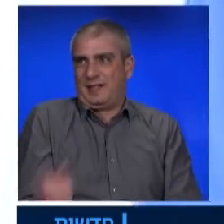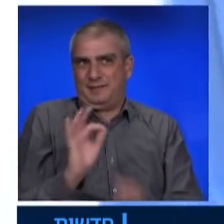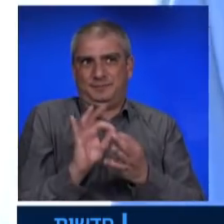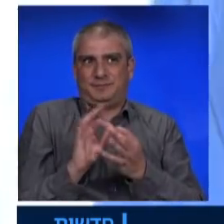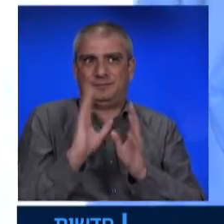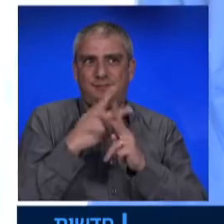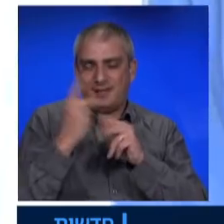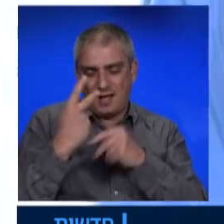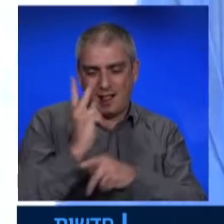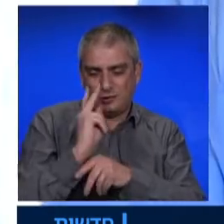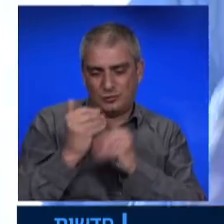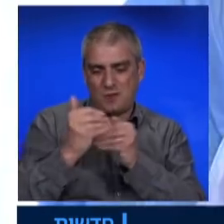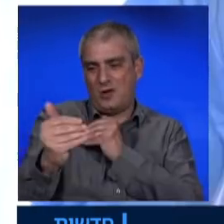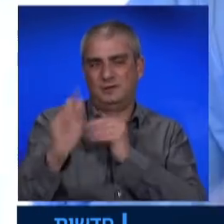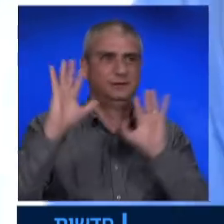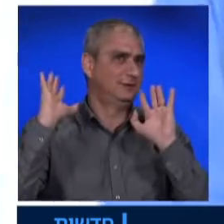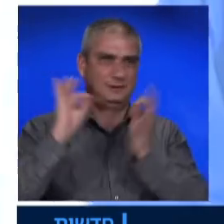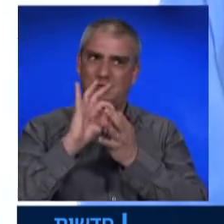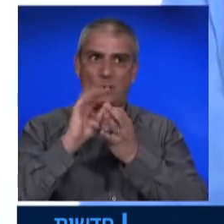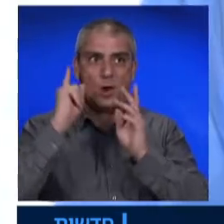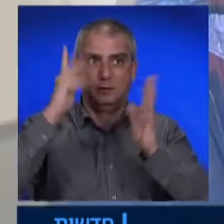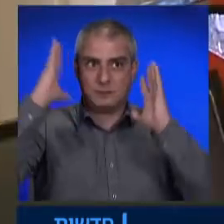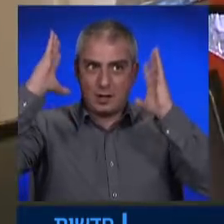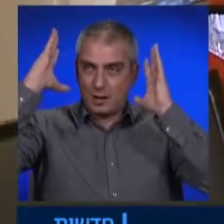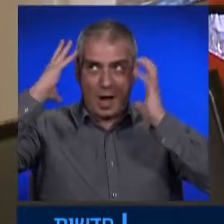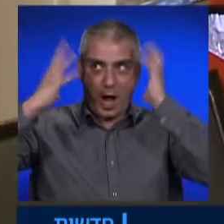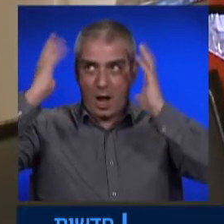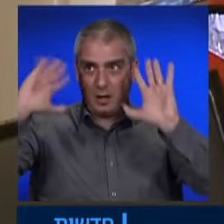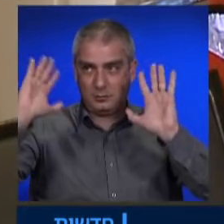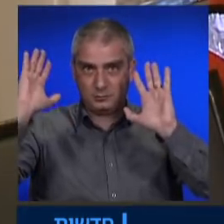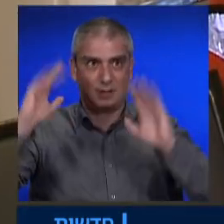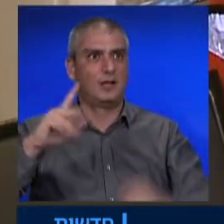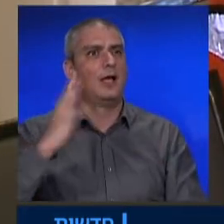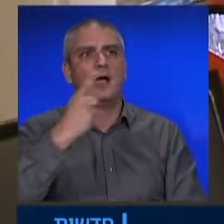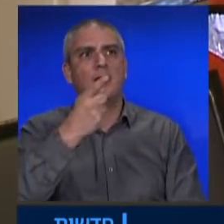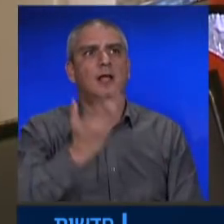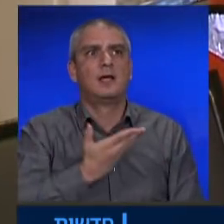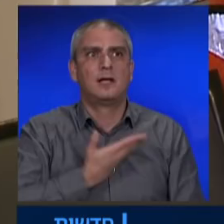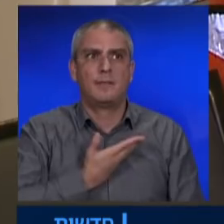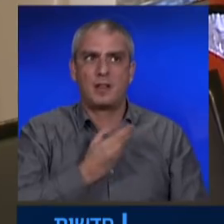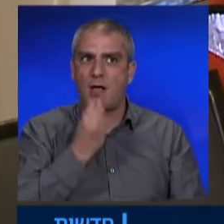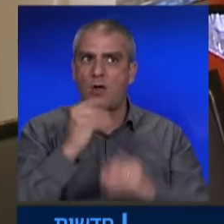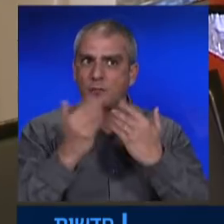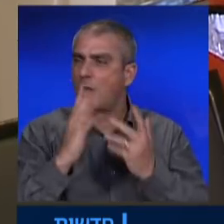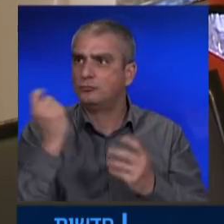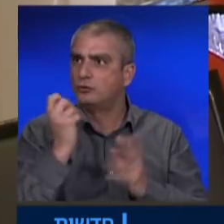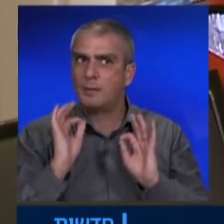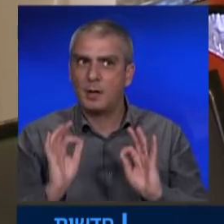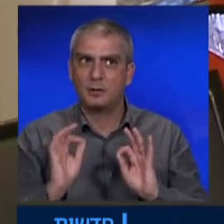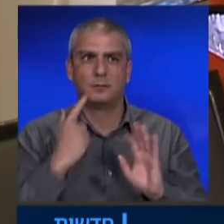מבין את השני. זה העניין, לא צריך כל כך להיכנס להיסטר. איך אתה? קיבלת את ארוחת בוקר, איך עברה השבת? כן,